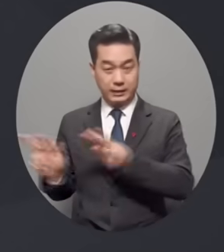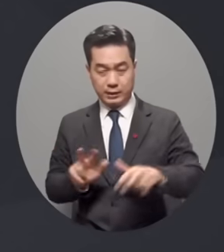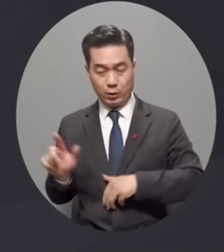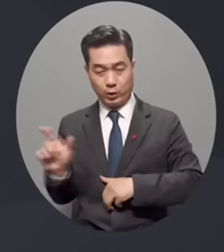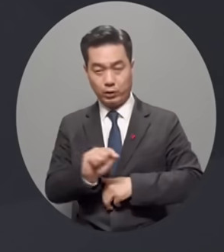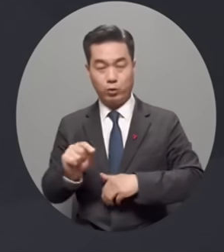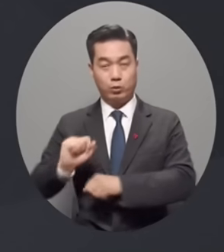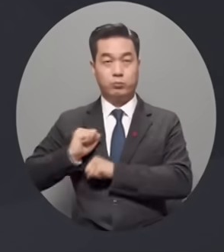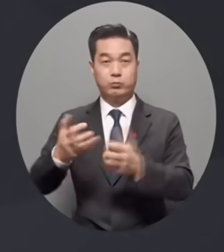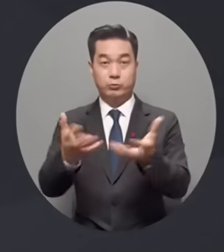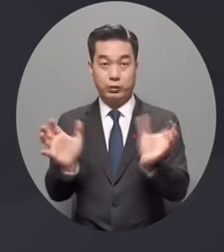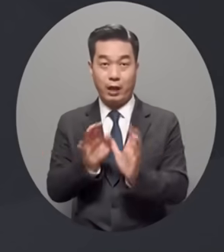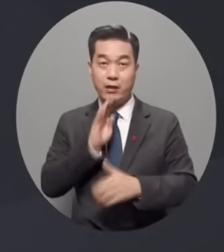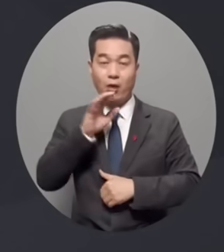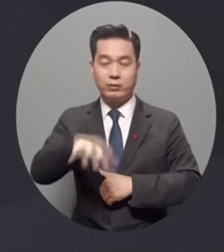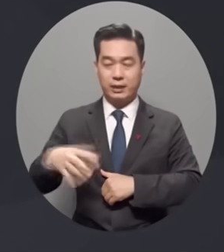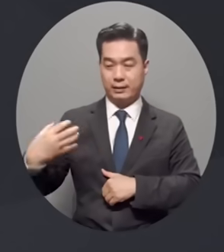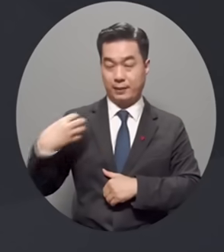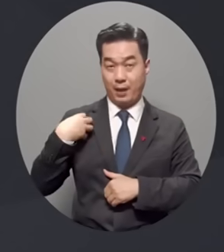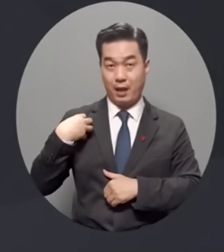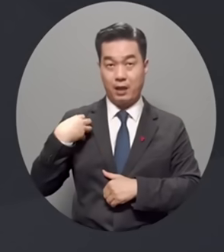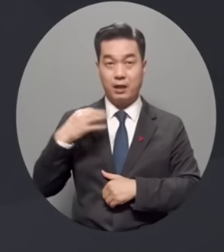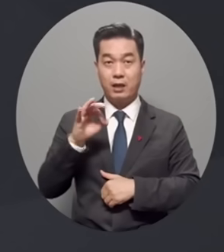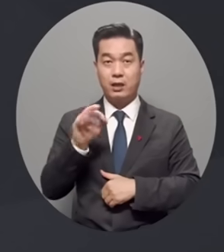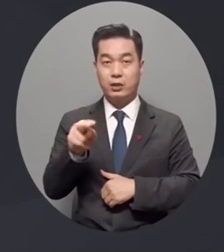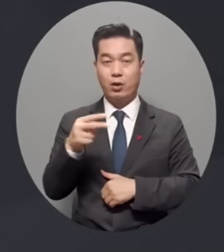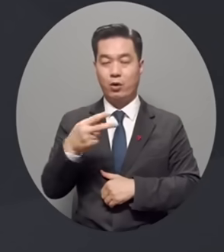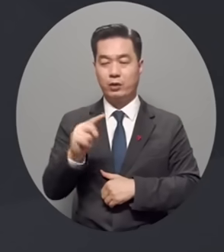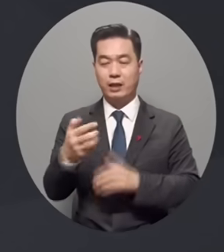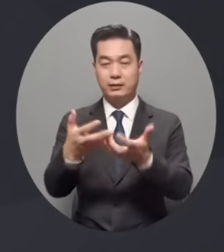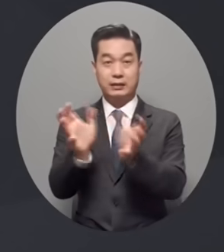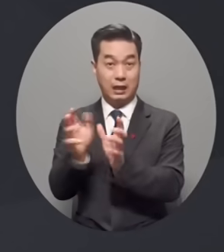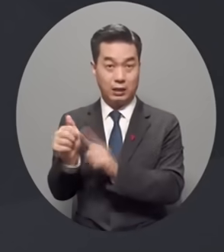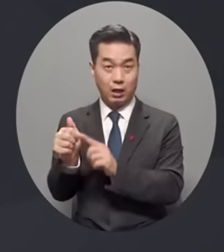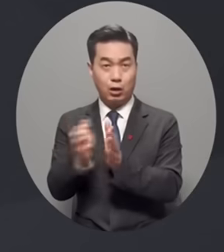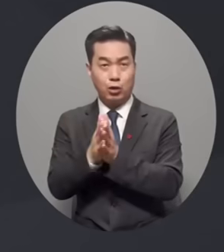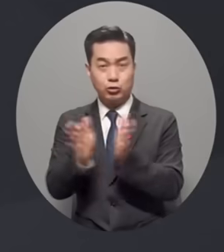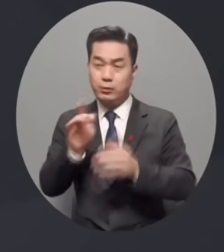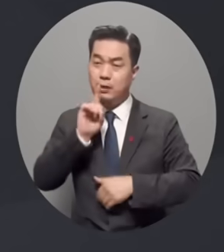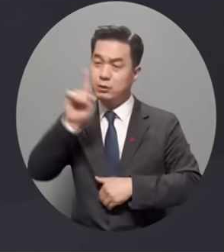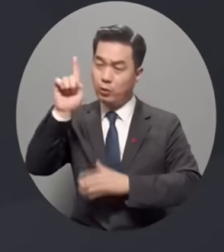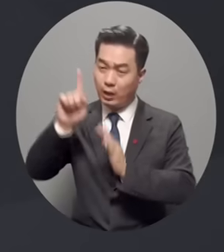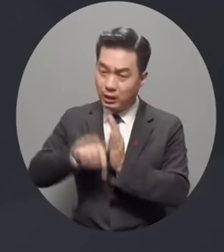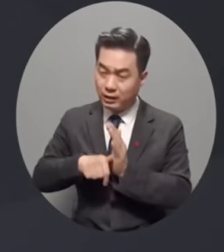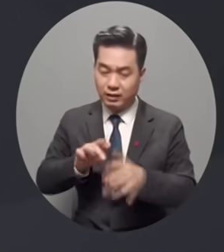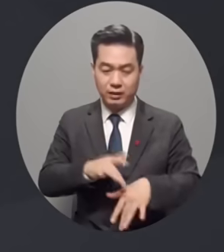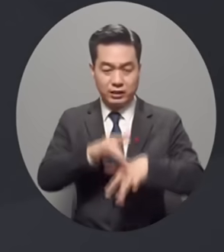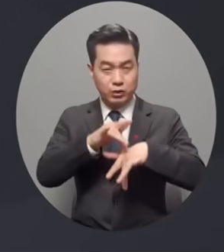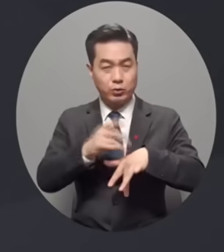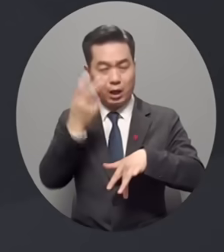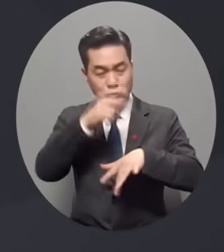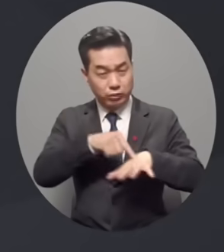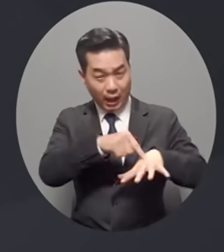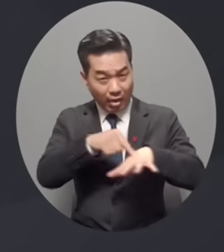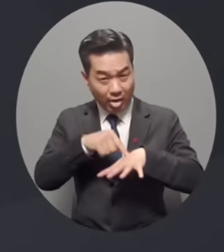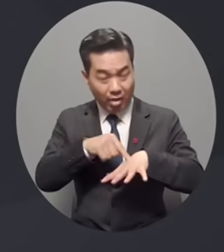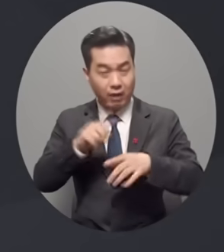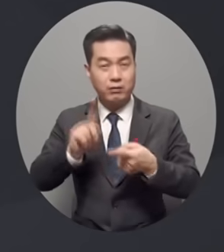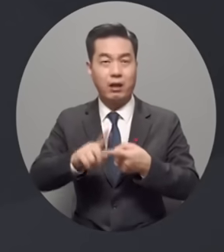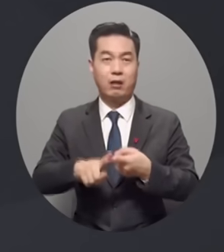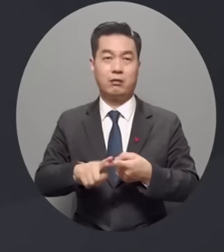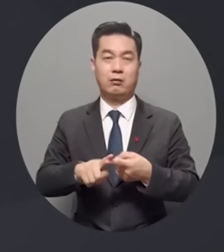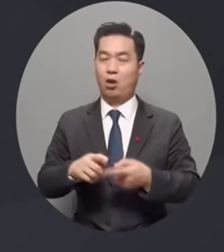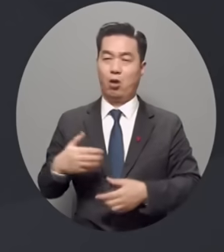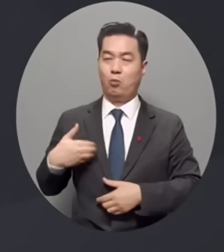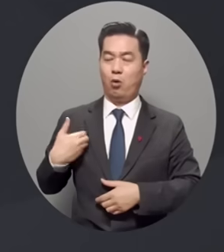신속기동부대장으로 현장 지휘를 총괄했던 여단장조차 사단장에게 출발 신고 당시 실종자 수색작전 임무를 수행하는 것에 대해